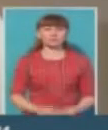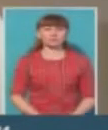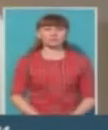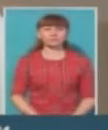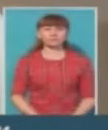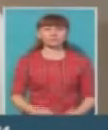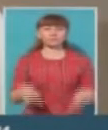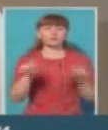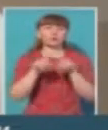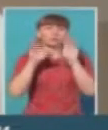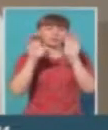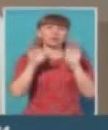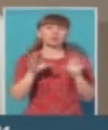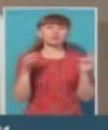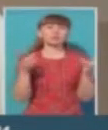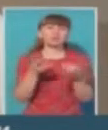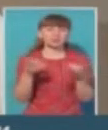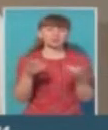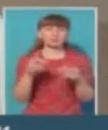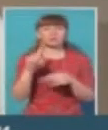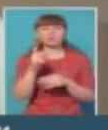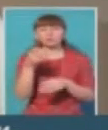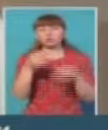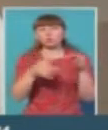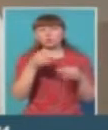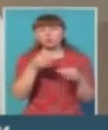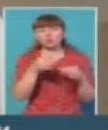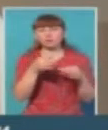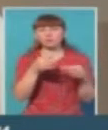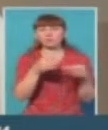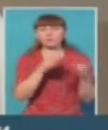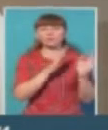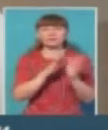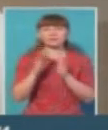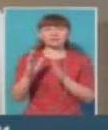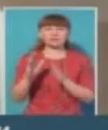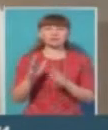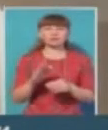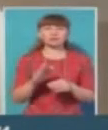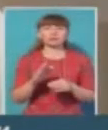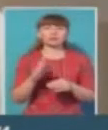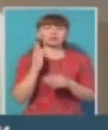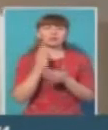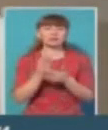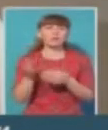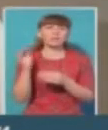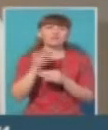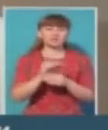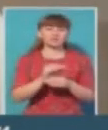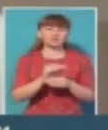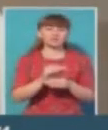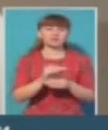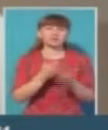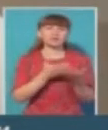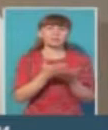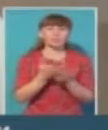такой закон необходим, поскольку судебный процесс, как бы он ни был бы, все-таки носит он обвинительный характер, уклон.